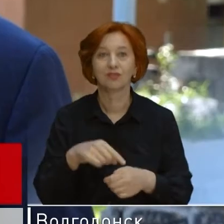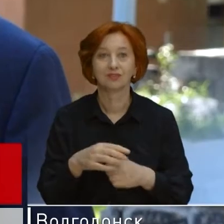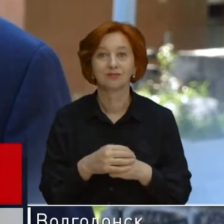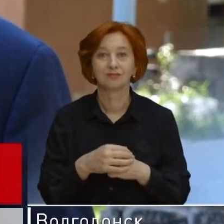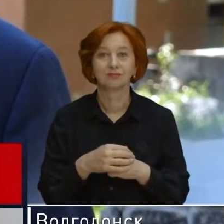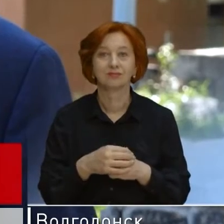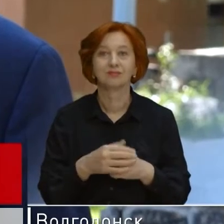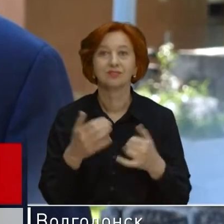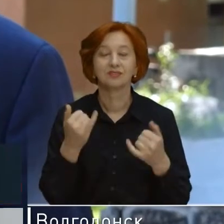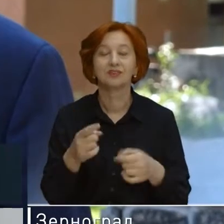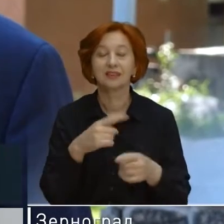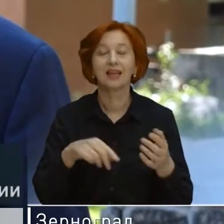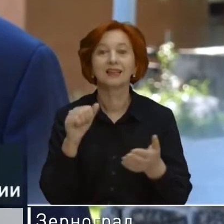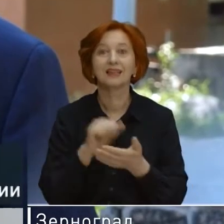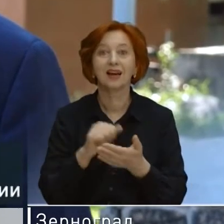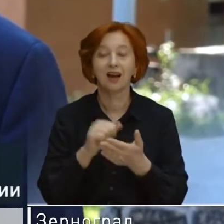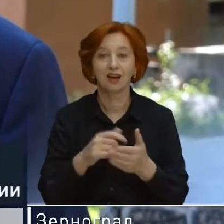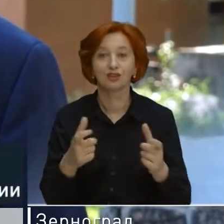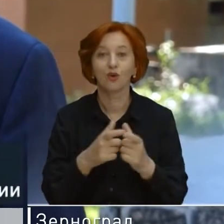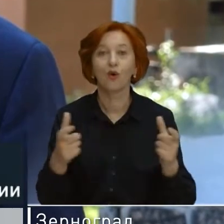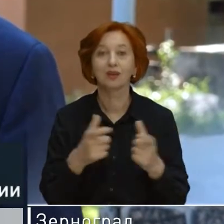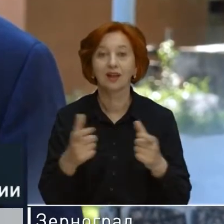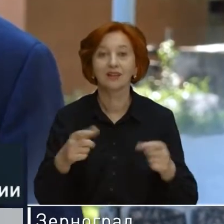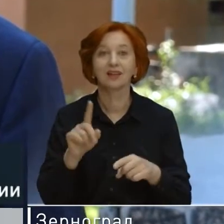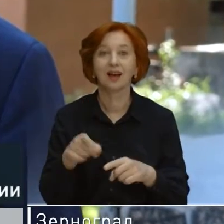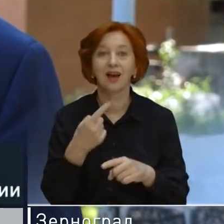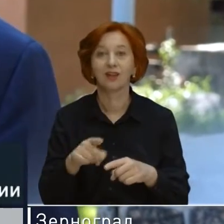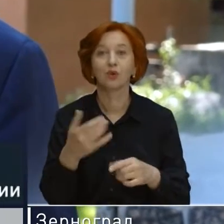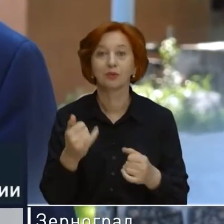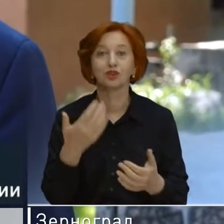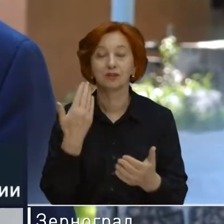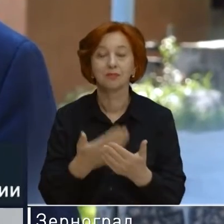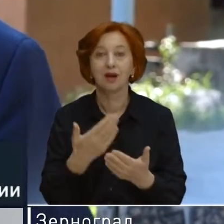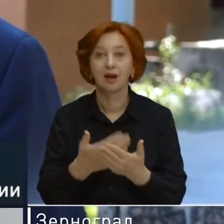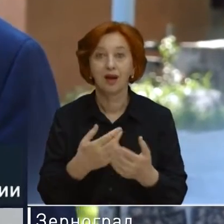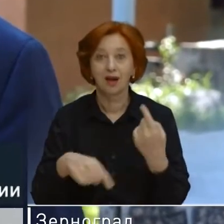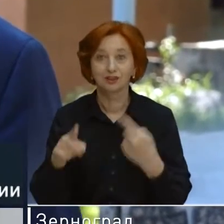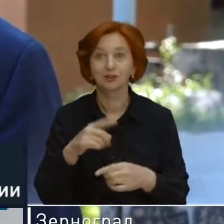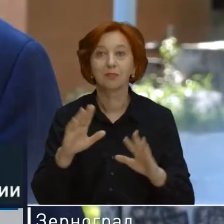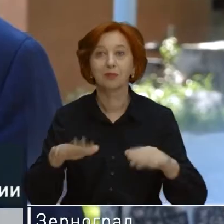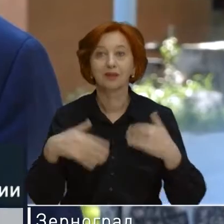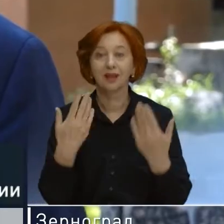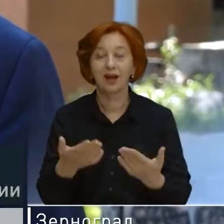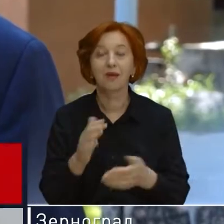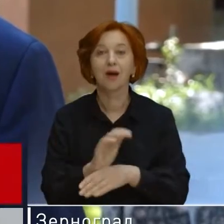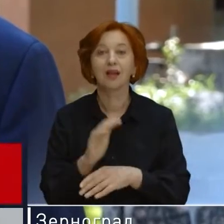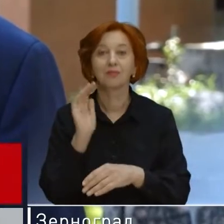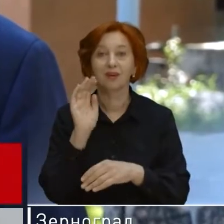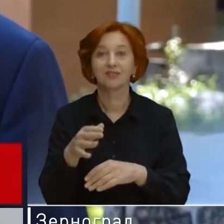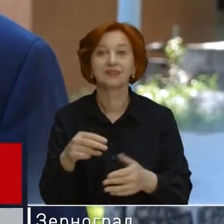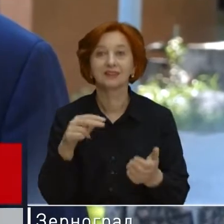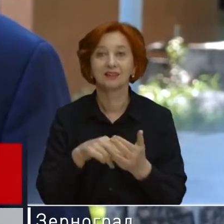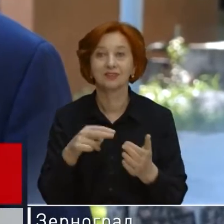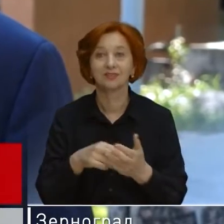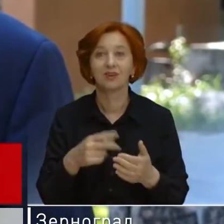штемпель. Тираж открыток, который мы сегодня показываем и презентуем и предлагаем жителям отправить,